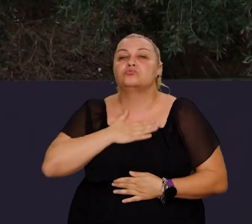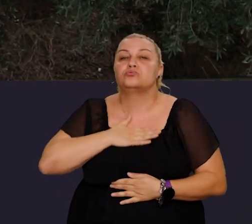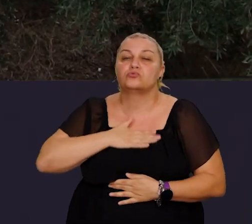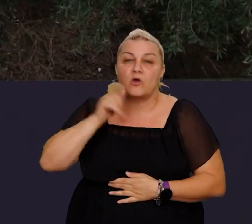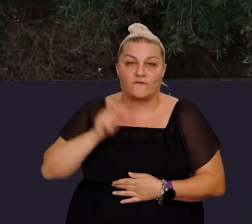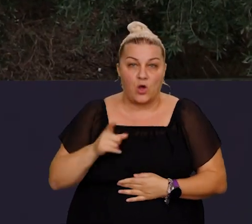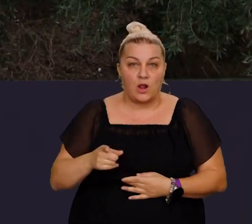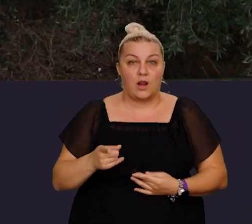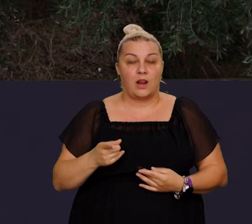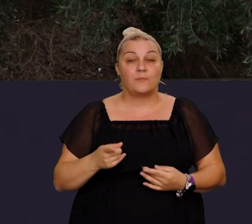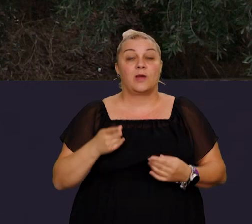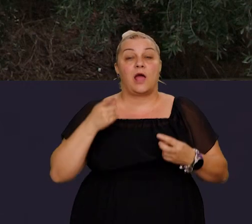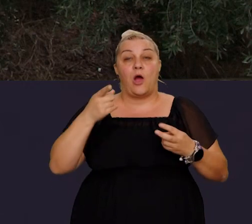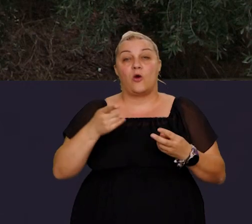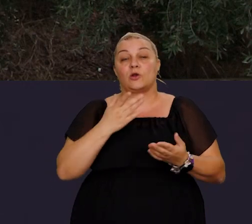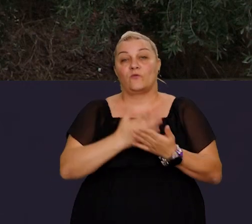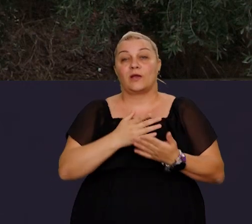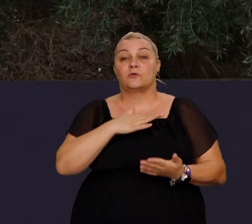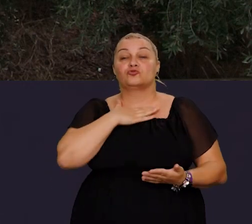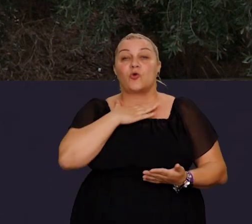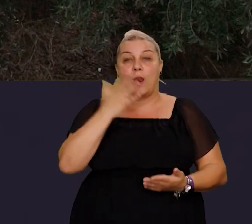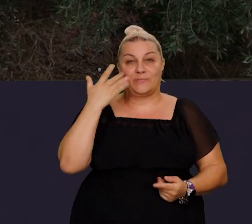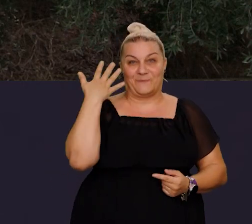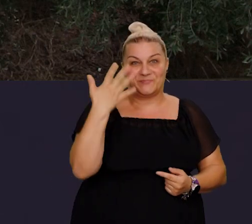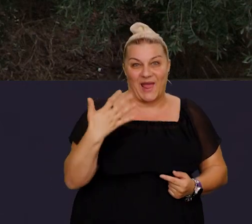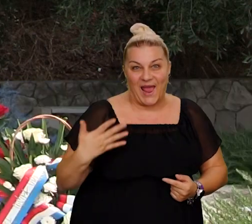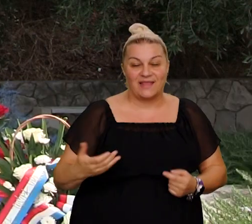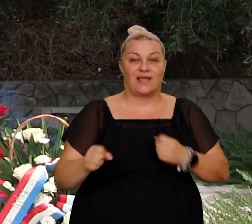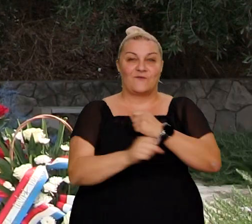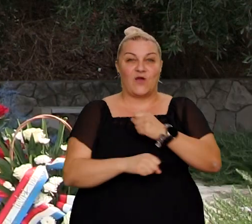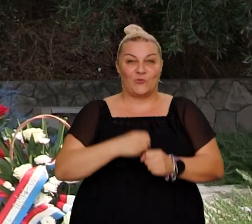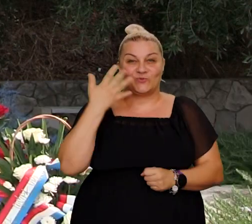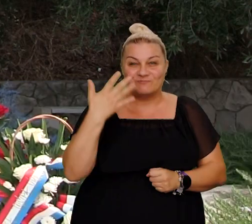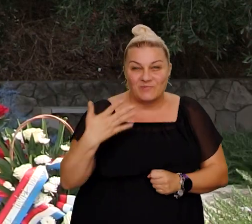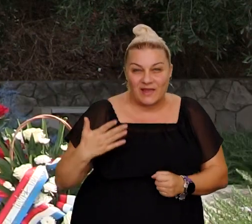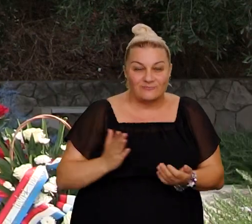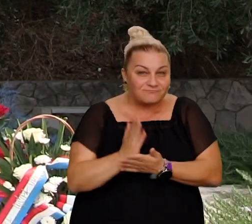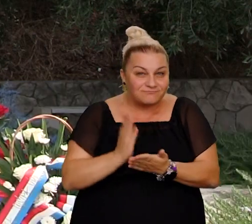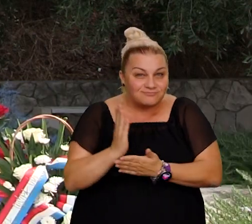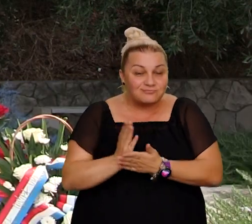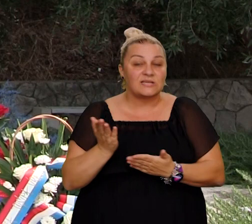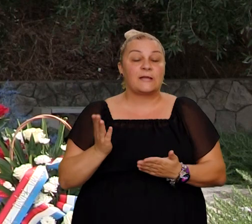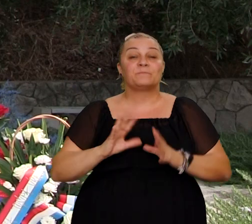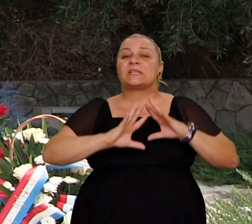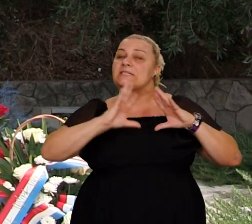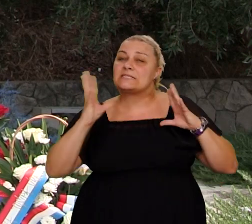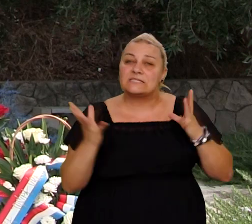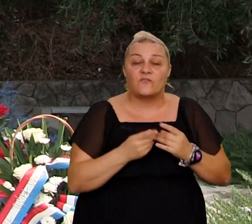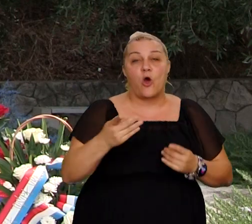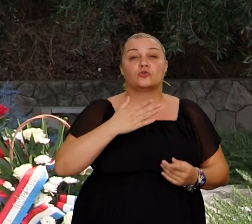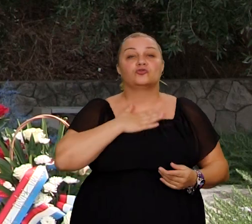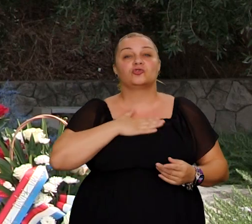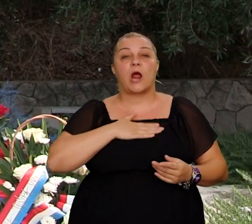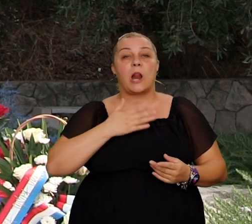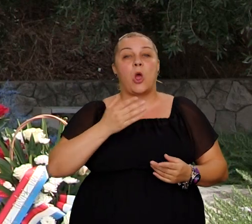On nam je tu ljubav uzvraćao peticama u školi, na fakultetu. U svemu